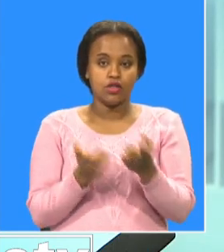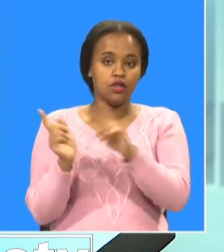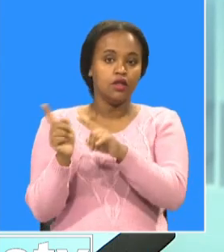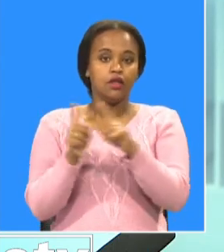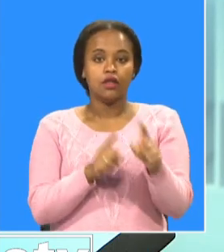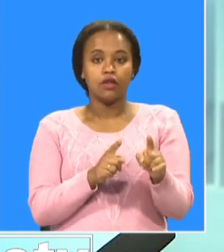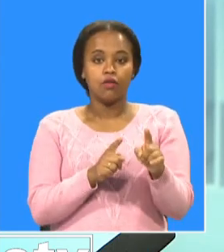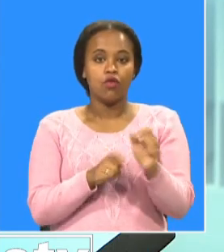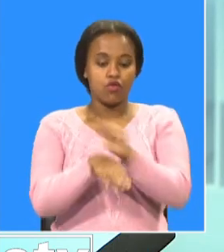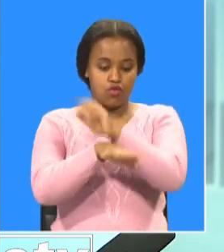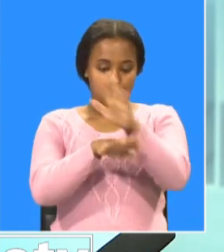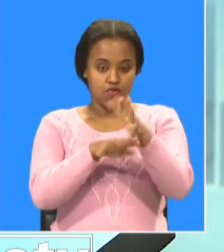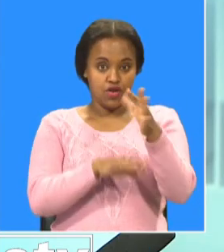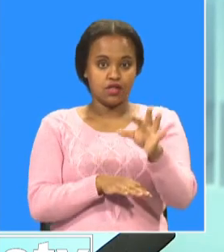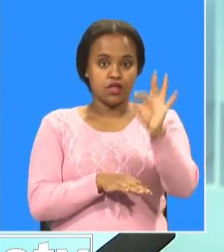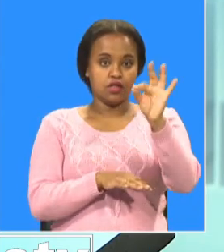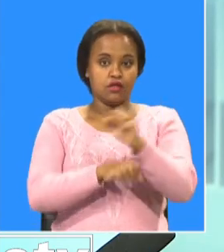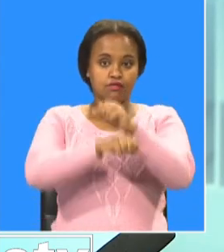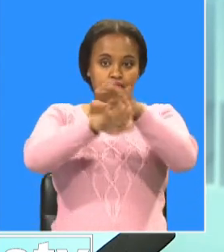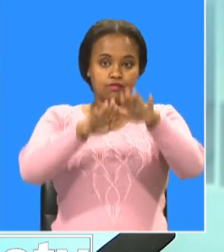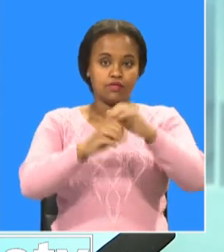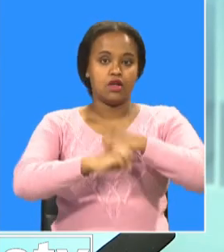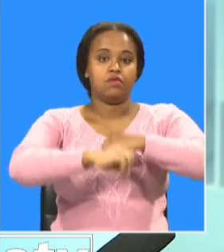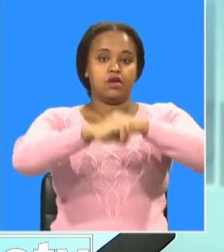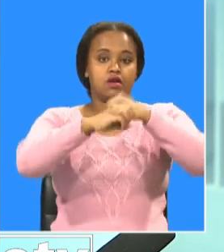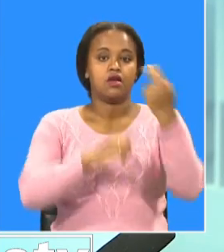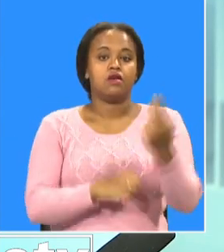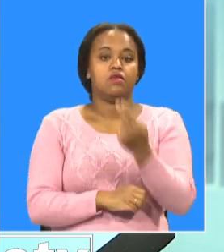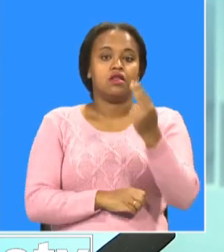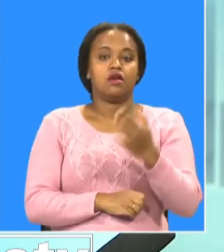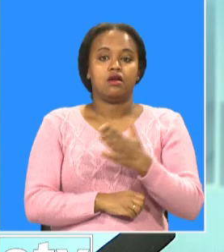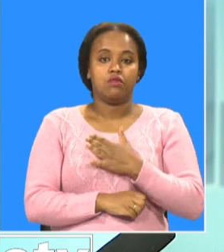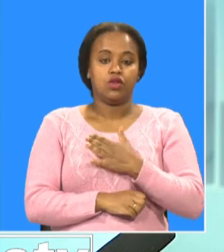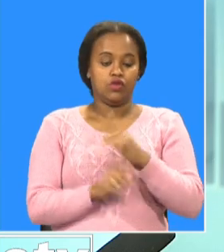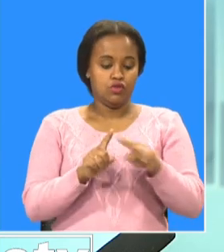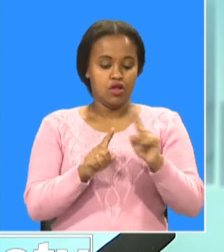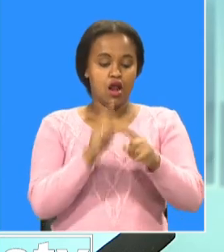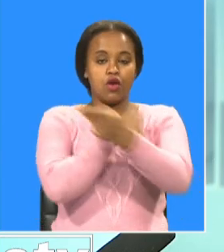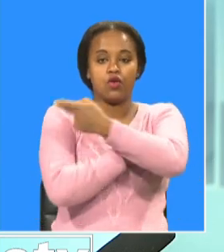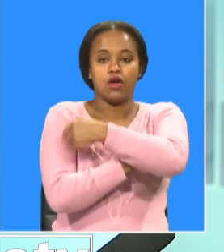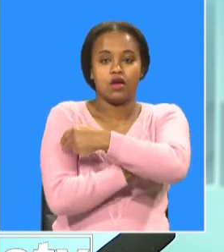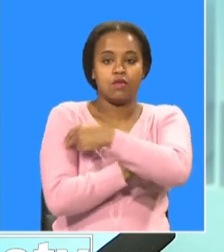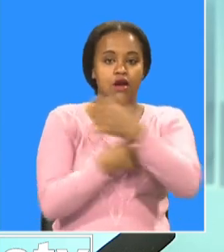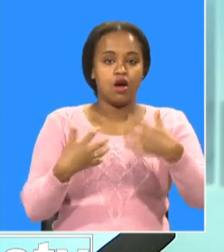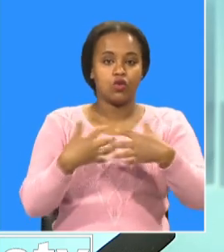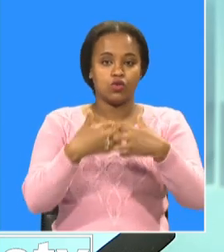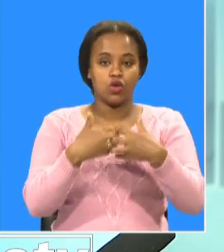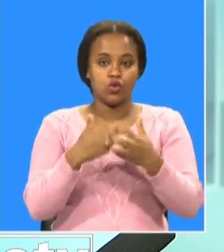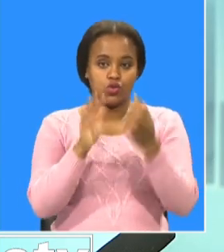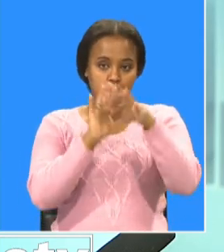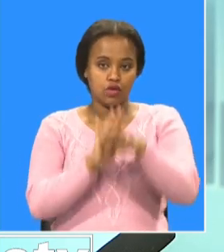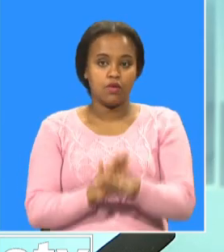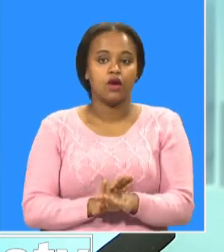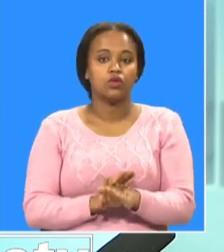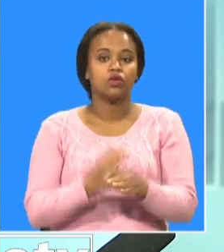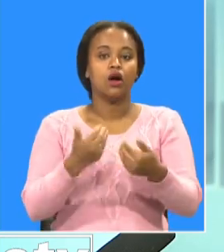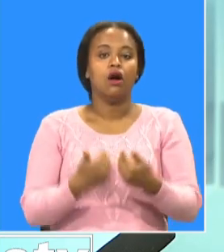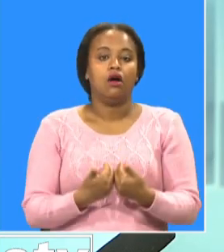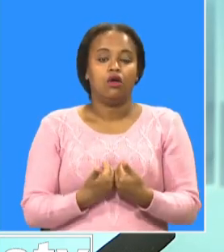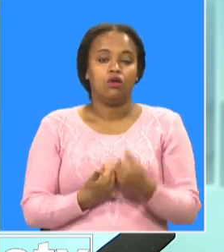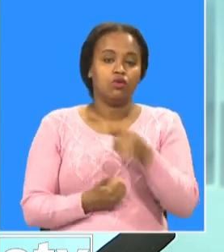ደግሞ የኮቪድ-19 ወረርሽኝን ለመከላከል የምንጠቀምባቸው የተለያዩ የህክምና ቁሳቁሶች ወይም ግብአቶች